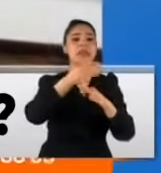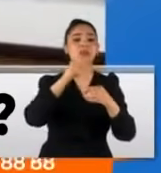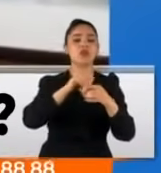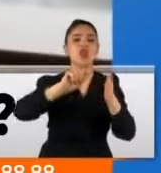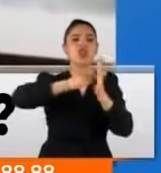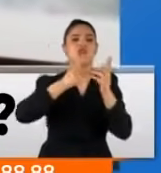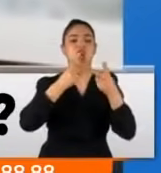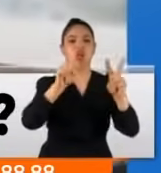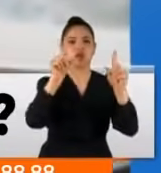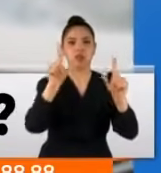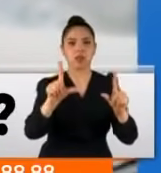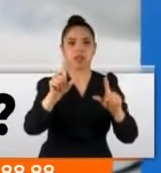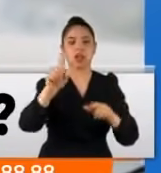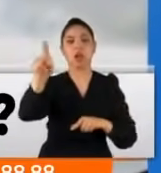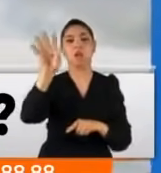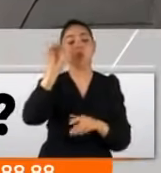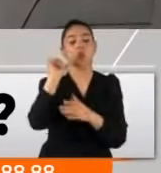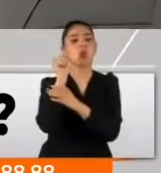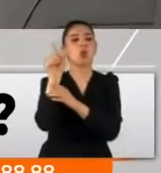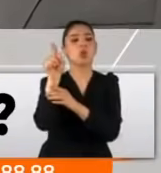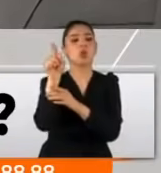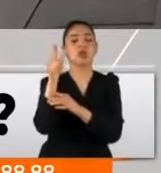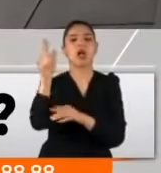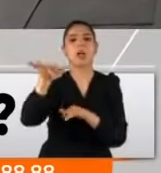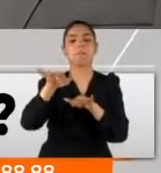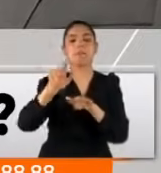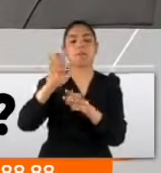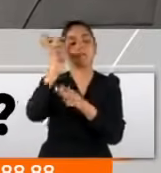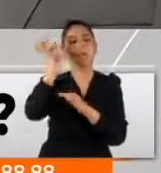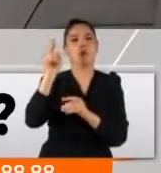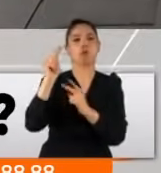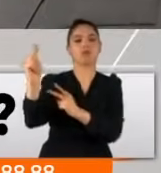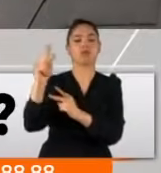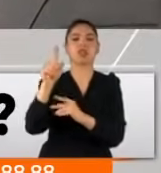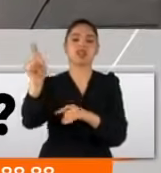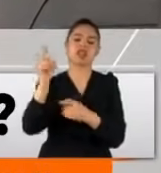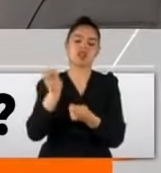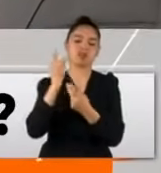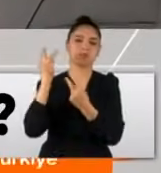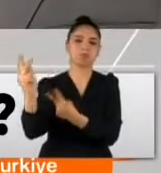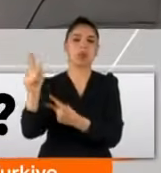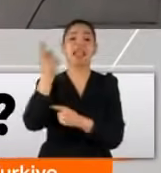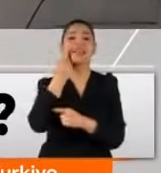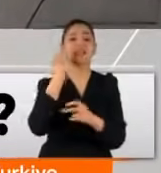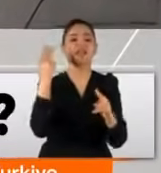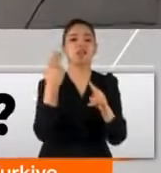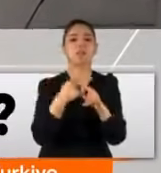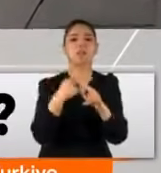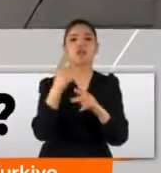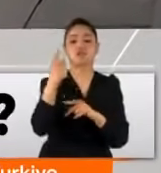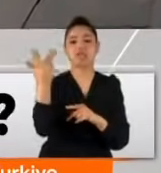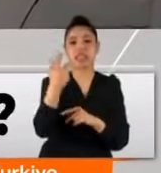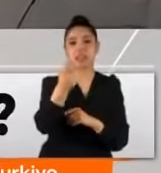kırılması gerekiyor. O da usta hackerların işi. Devlet en hızlı şekilde tedbirleri koyuyor. Banka